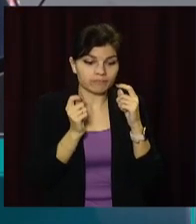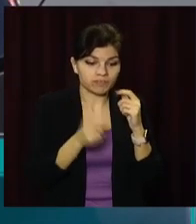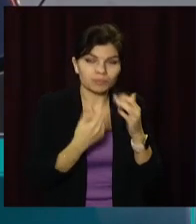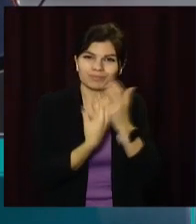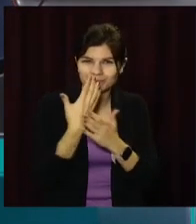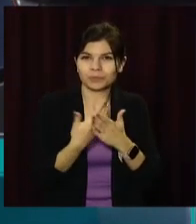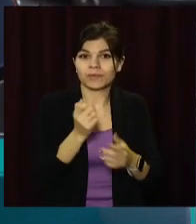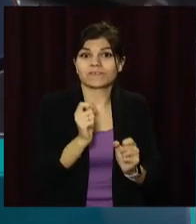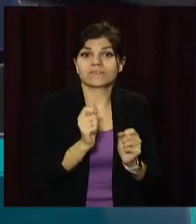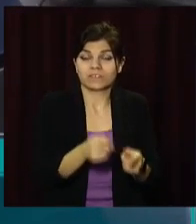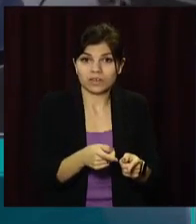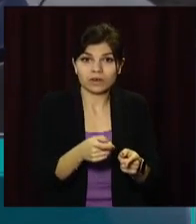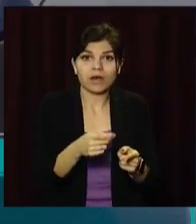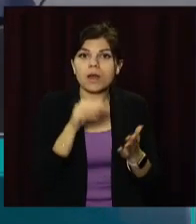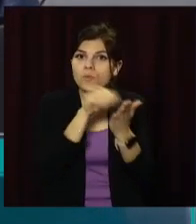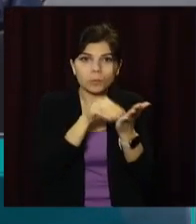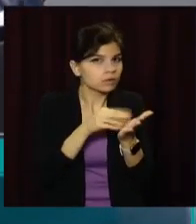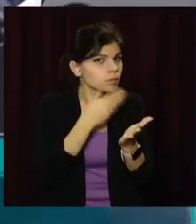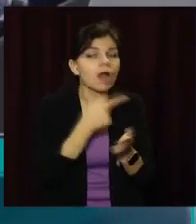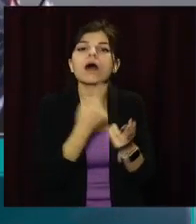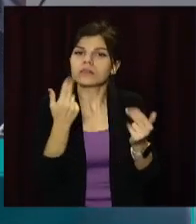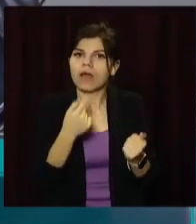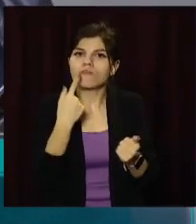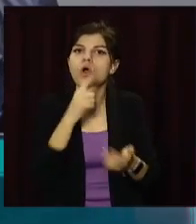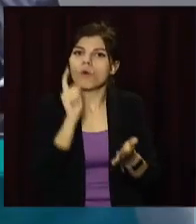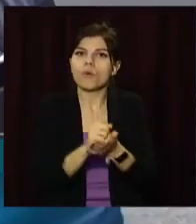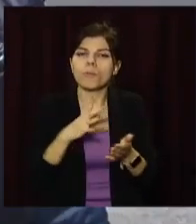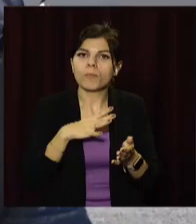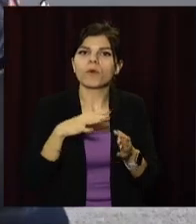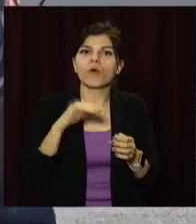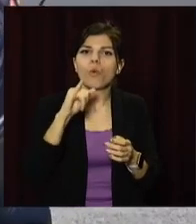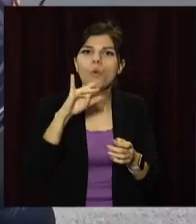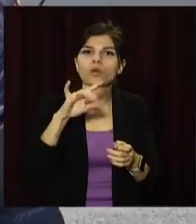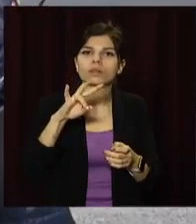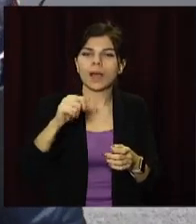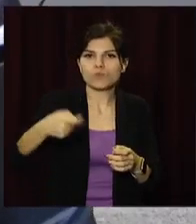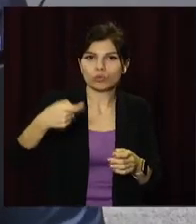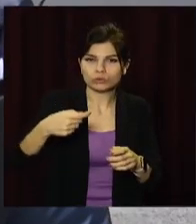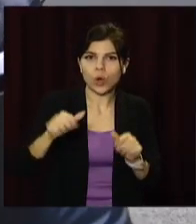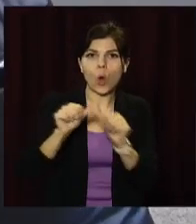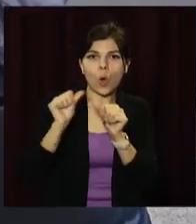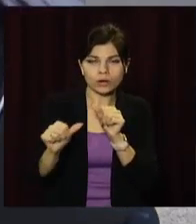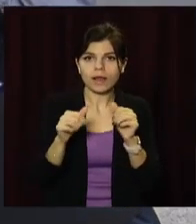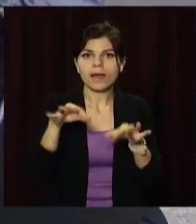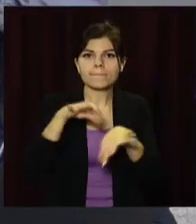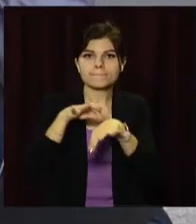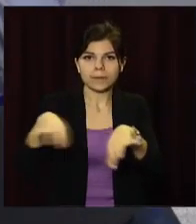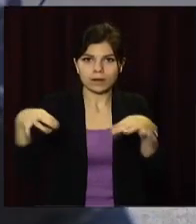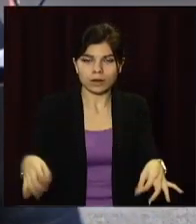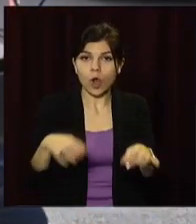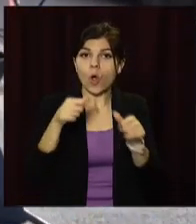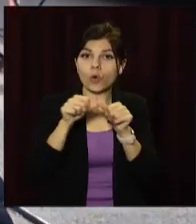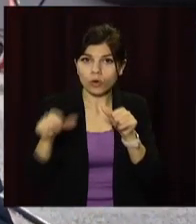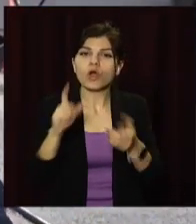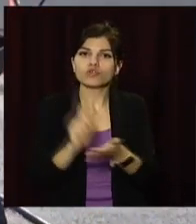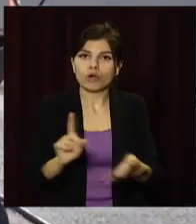засобів індивідуального захисту не прописана. Прописано, що повинна бути окрема урна, прописано, що окремий пакет, прописано те, що ця урна